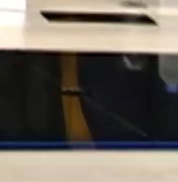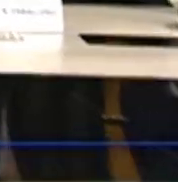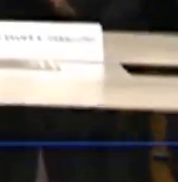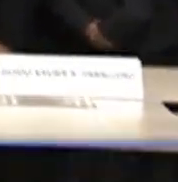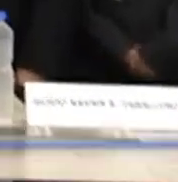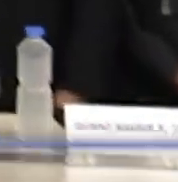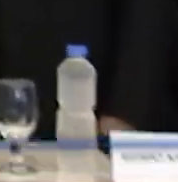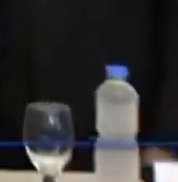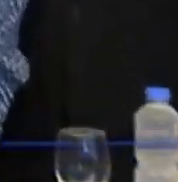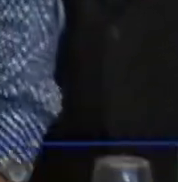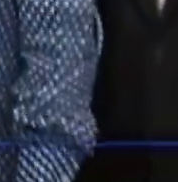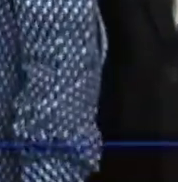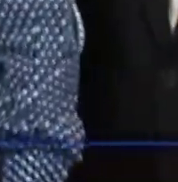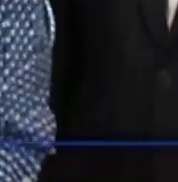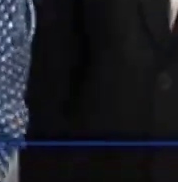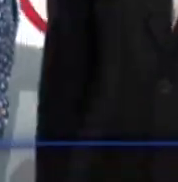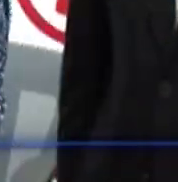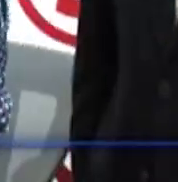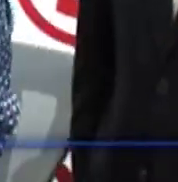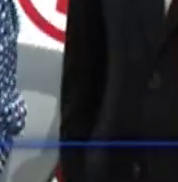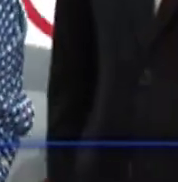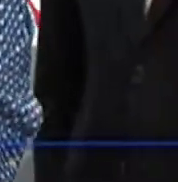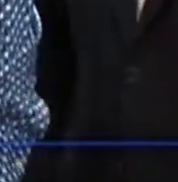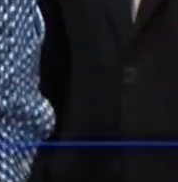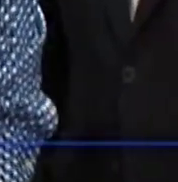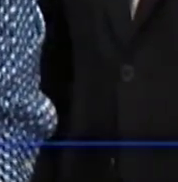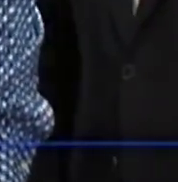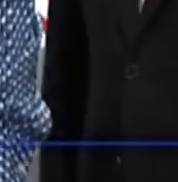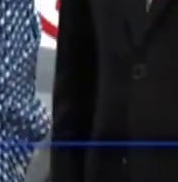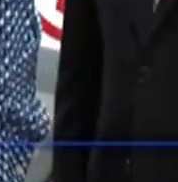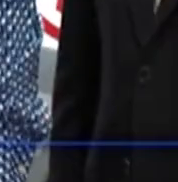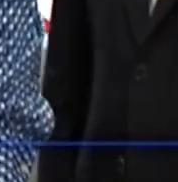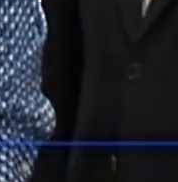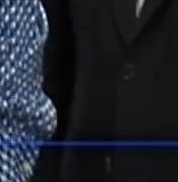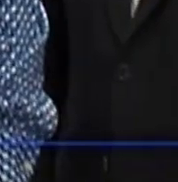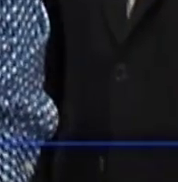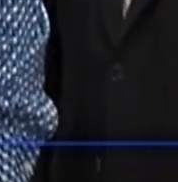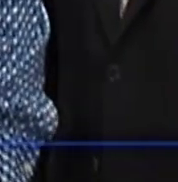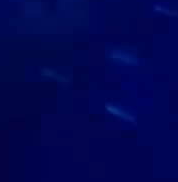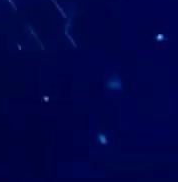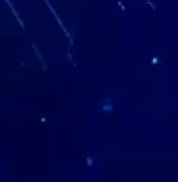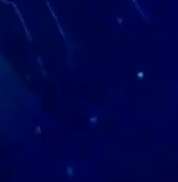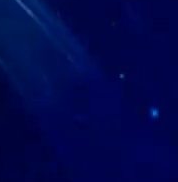TV5 at ABS-CBN, sinelyuan ng 5 taong pag-aatid ng mga dekalidad na programa.